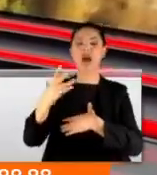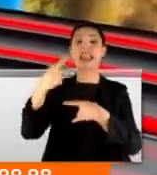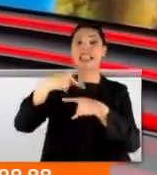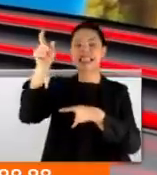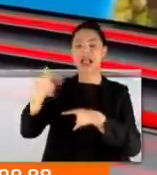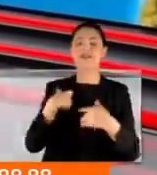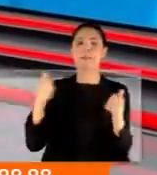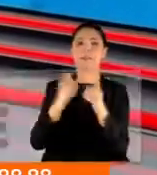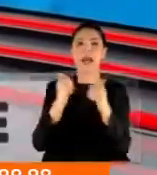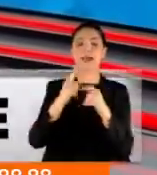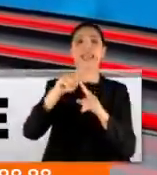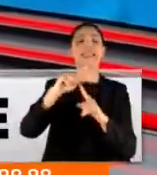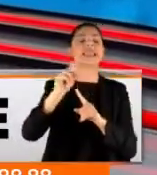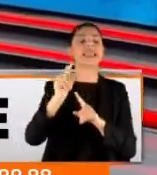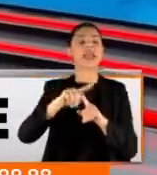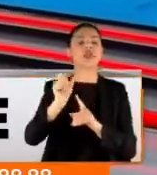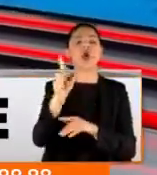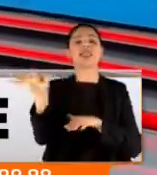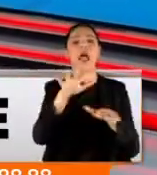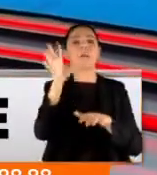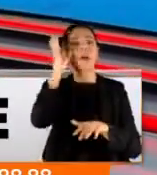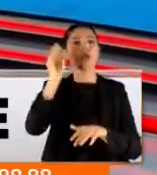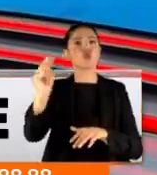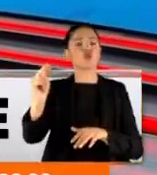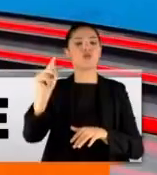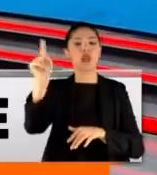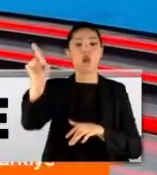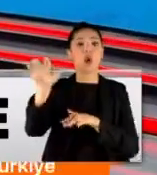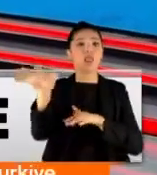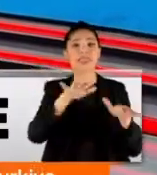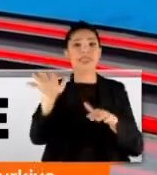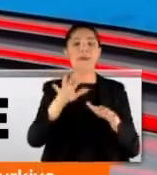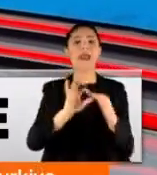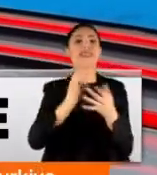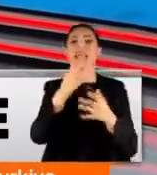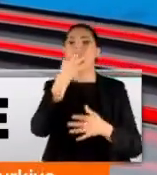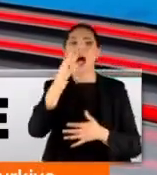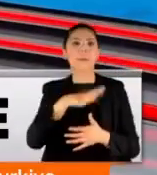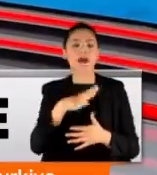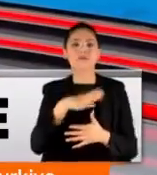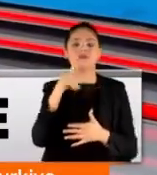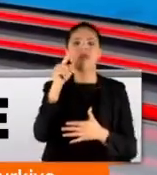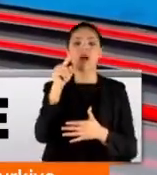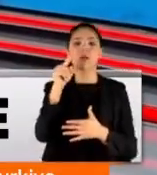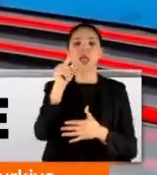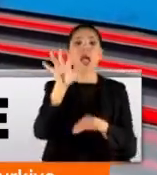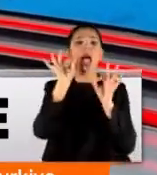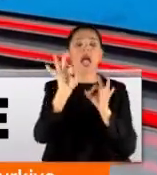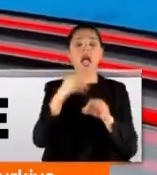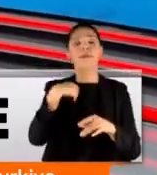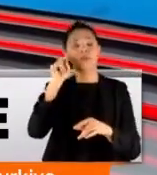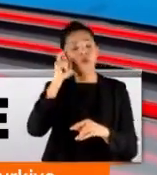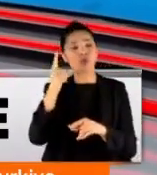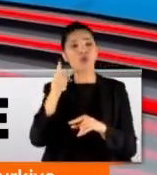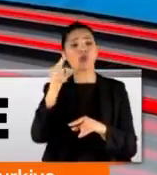bizimle olacak. İTÜ'den deprem uzmanı. Ve onlar da bu depremin neyin habercisi? Acaba hep düşündüğümüz